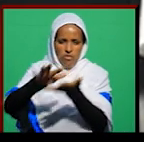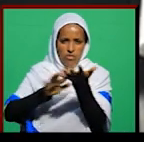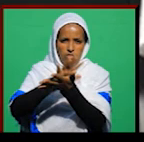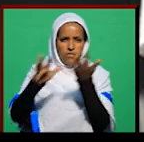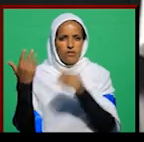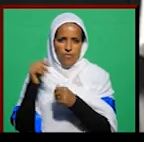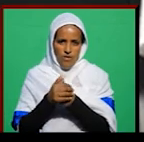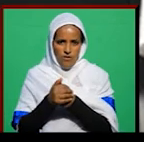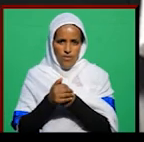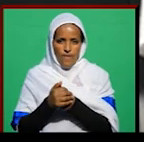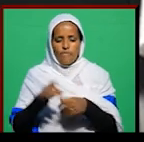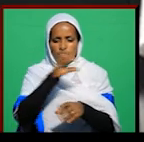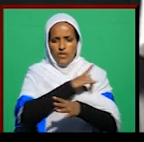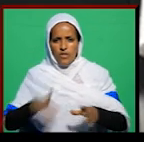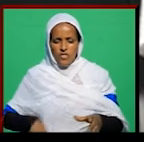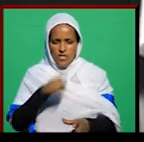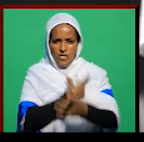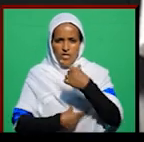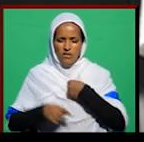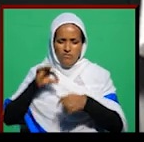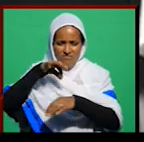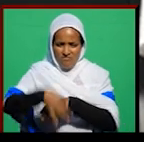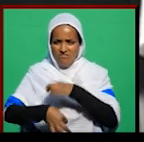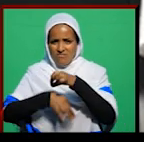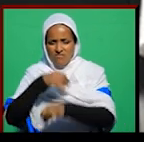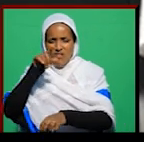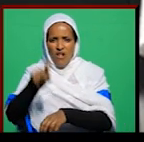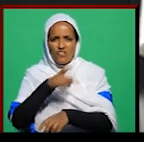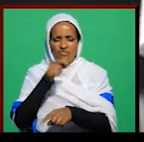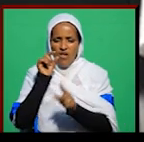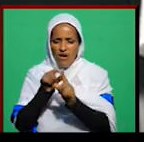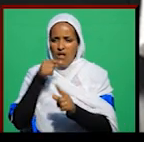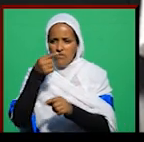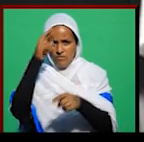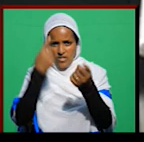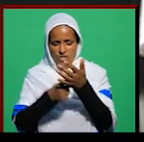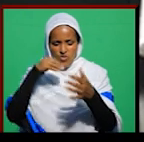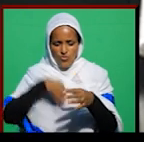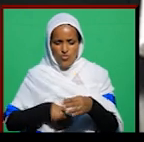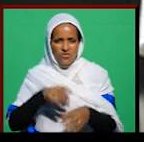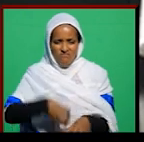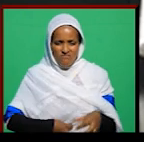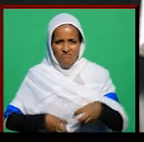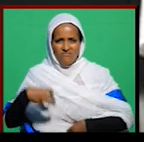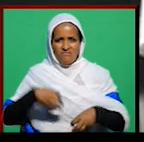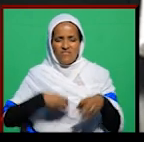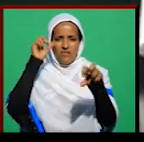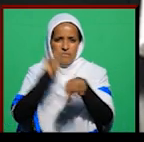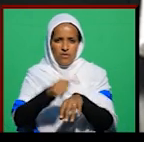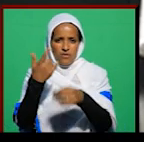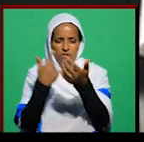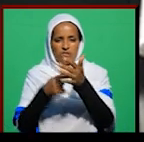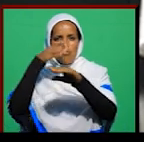ጉባኤውን ሰላም ይነሱ ነበረ። የምእመናኑን ልቡና ያቆስሉ ነበር፣ የማይገባ ነገር በማድረግ ማለት ነው እና ውስጣቸው ላይ የኑፋቂ